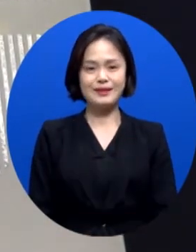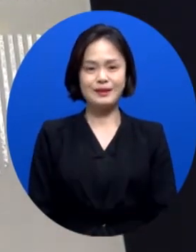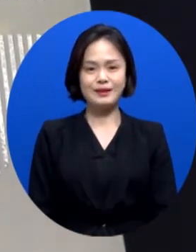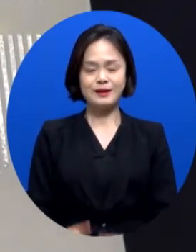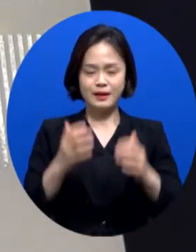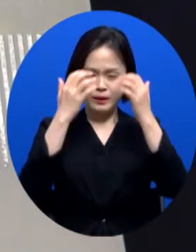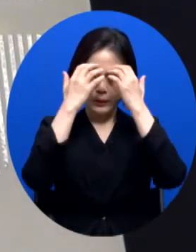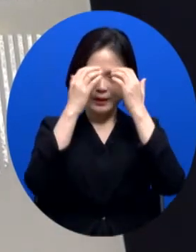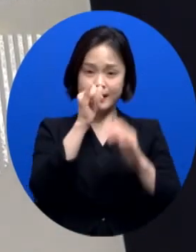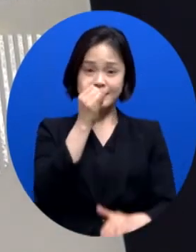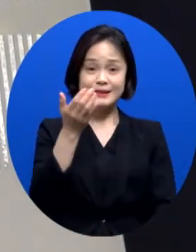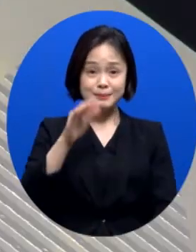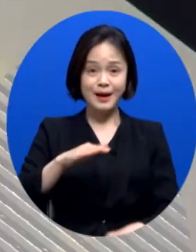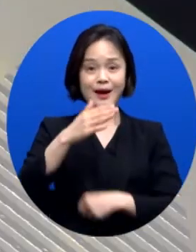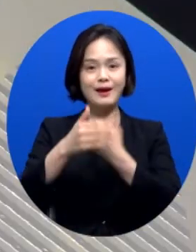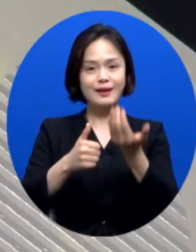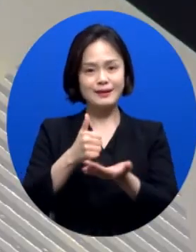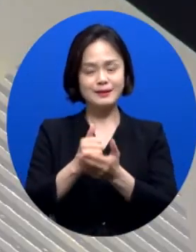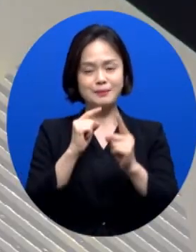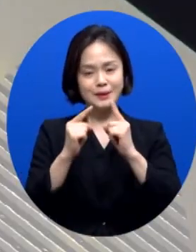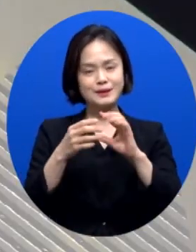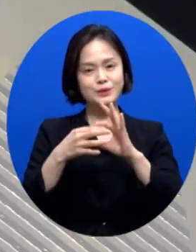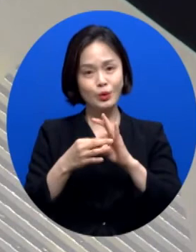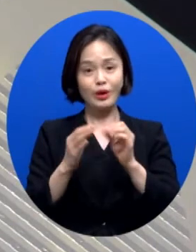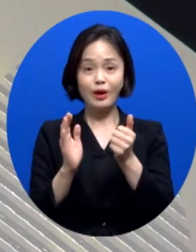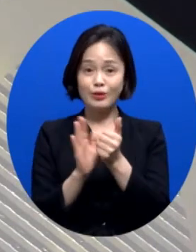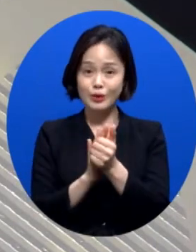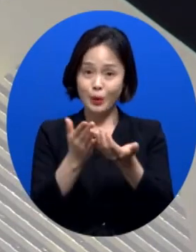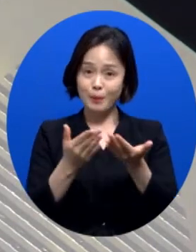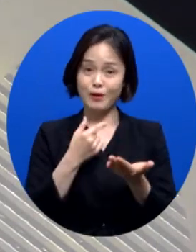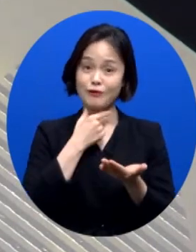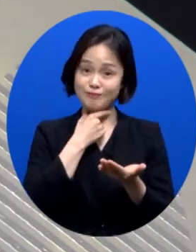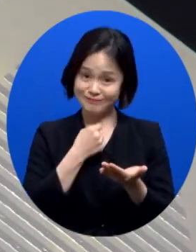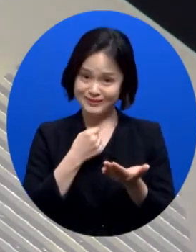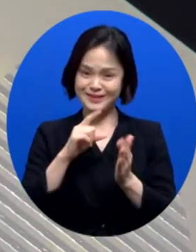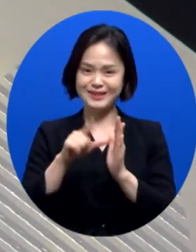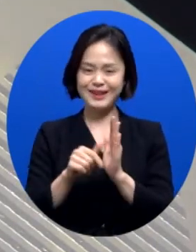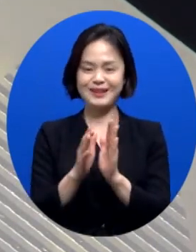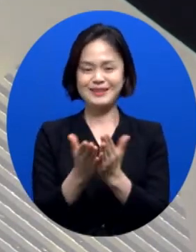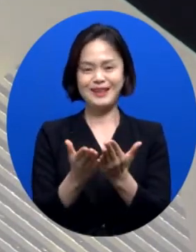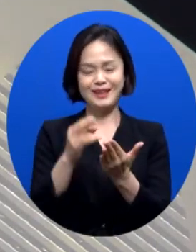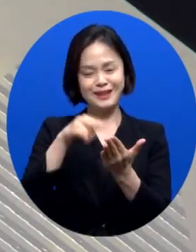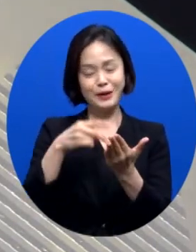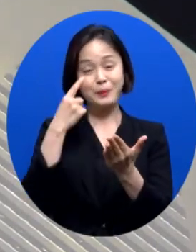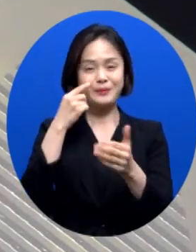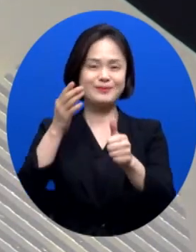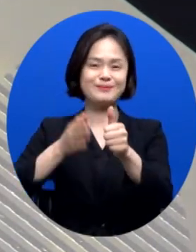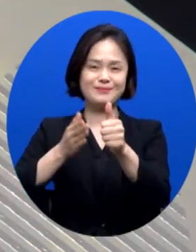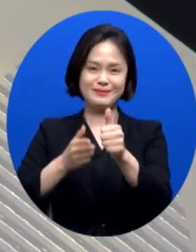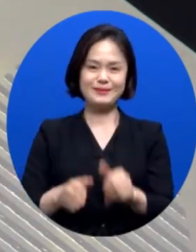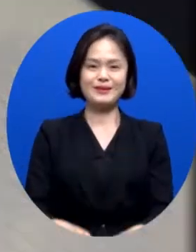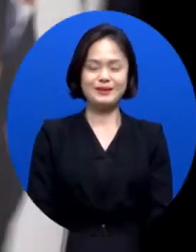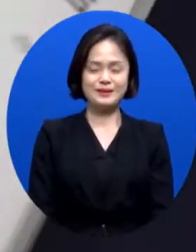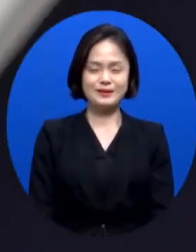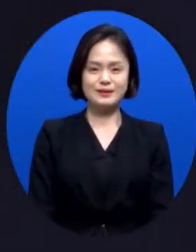삶 속에서 하나님 말씀을 통해 위로와 은혜를 얻고자 하는 이들에게 추천할 만한 책입니다.